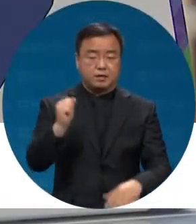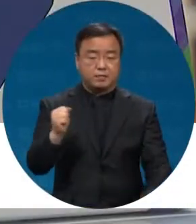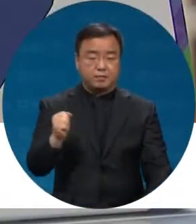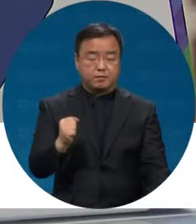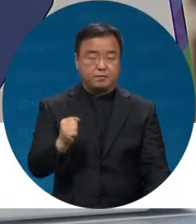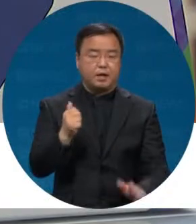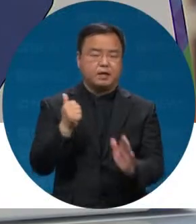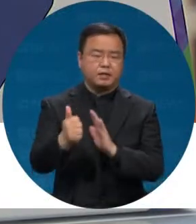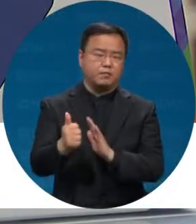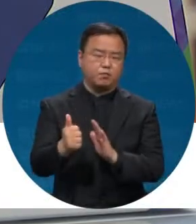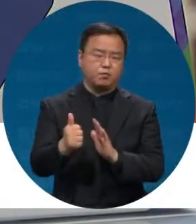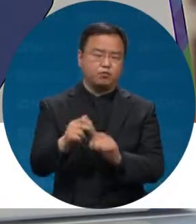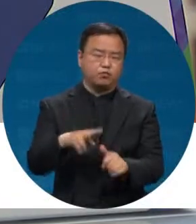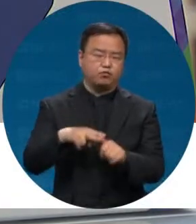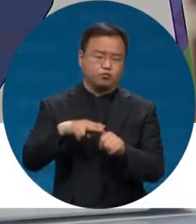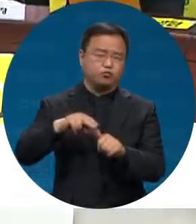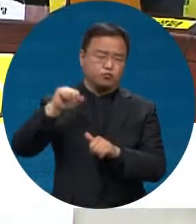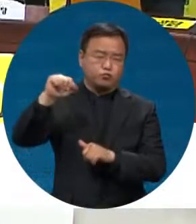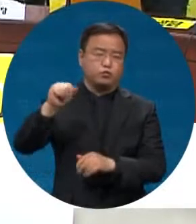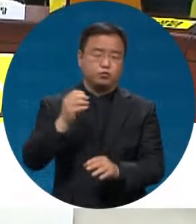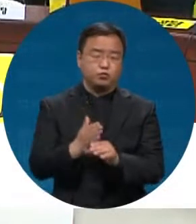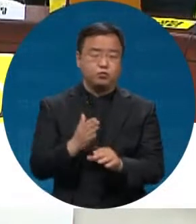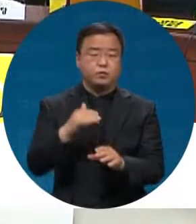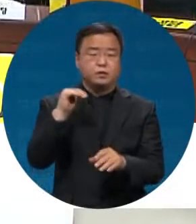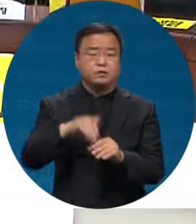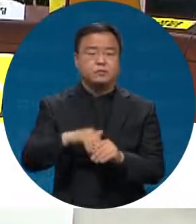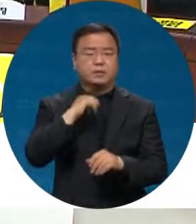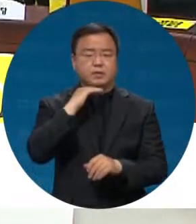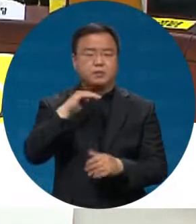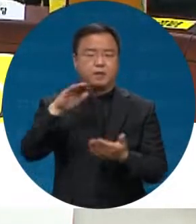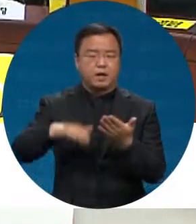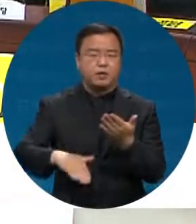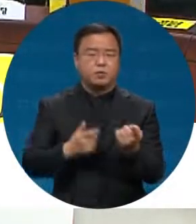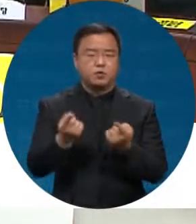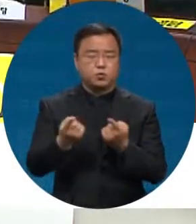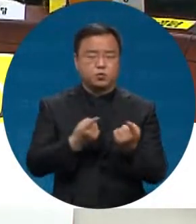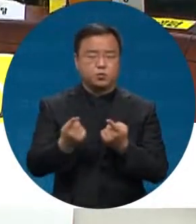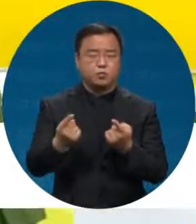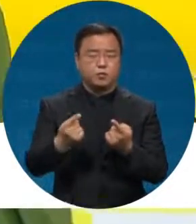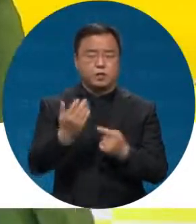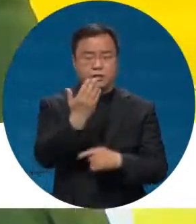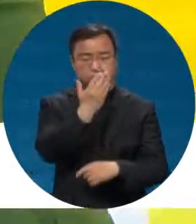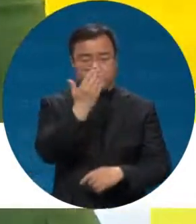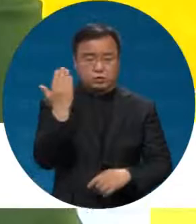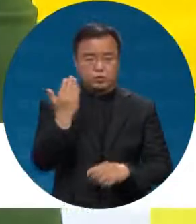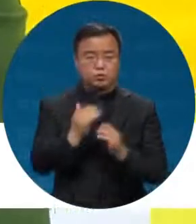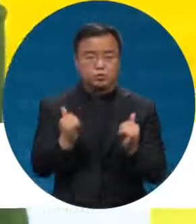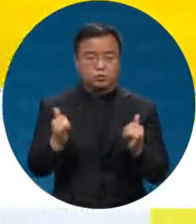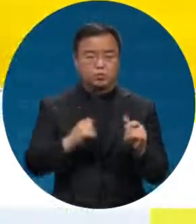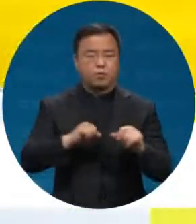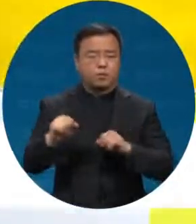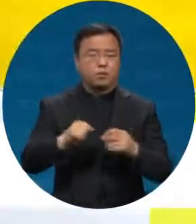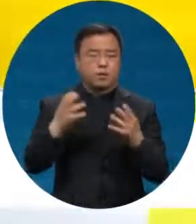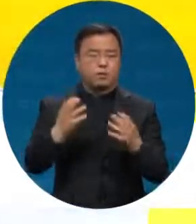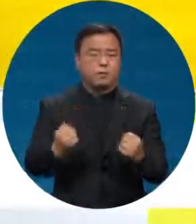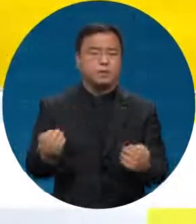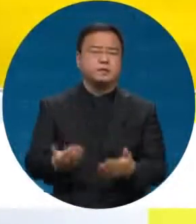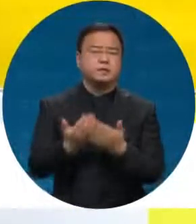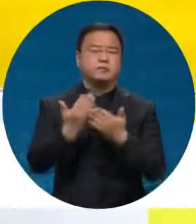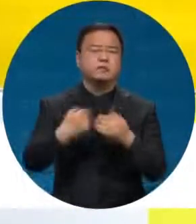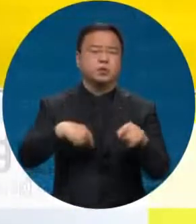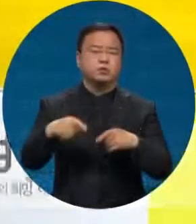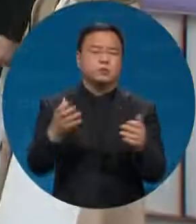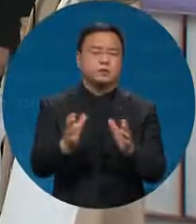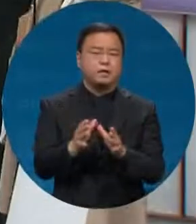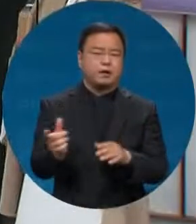경우가 많습니다. 선거 연령 하향을 주장하고 청소년 당원 활동이 활발했던 진보 정당에서 출마 움직임이